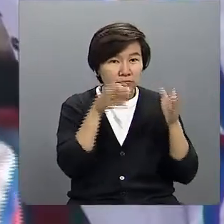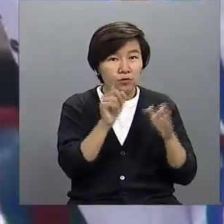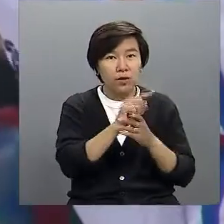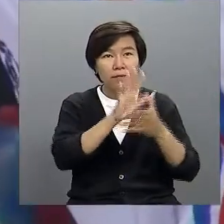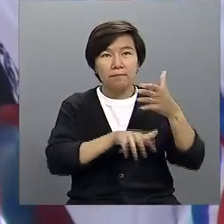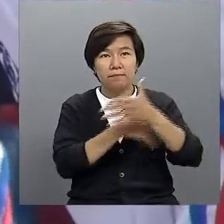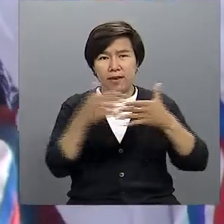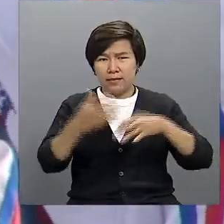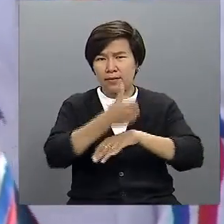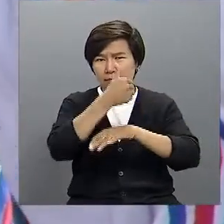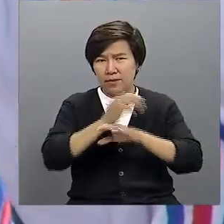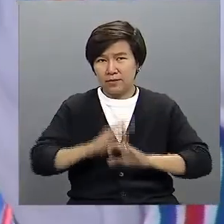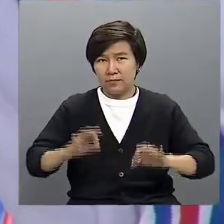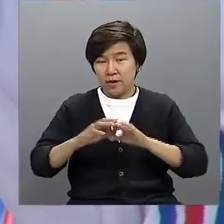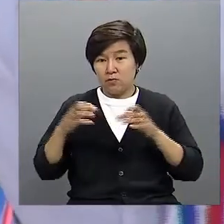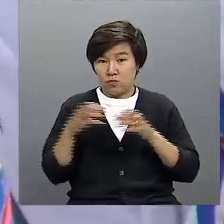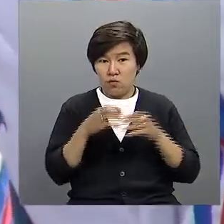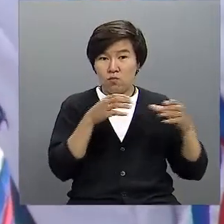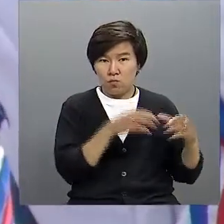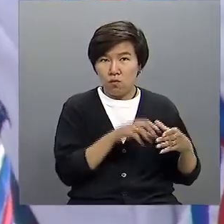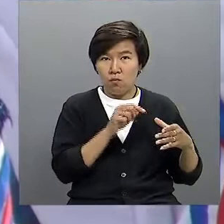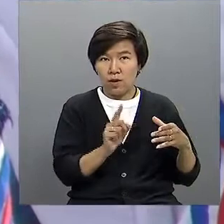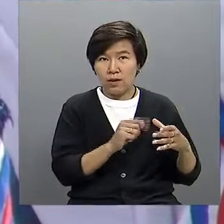ที่สังกัดรวมไปถึงกระแสการใช้เงิน